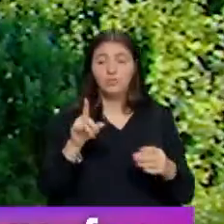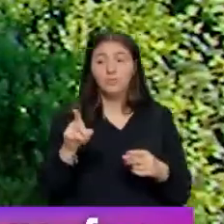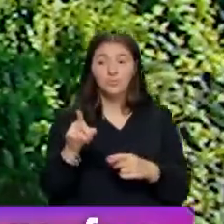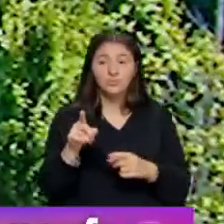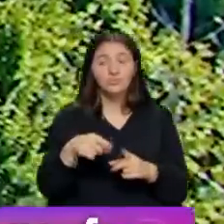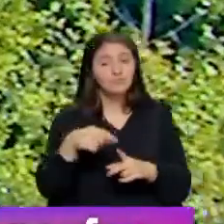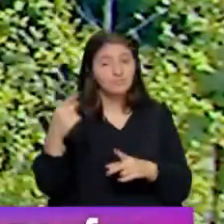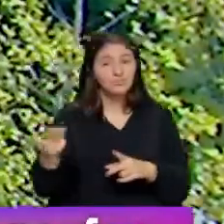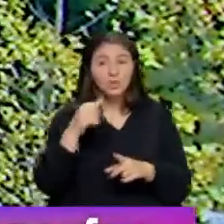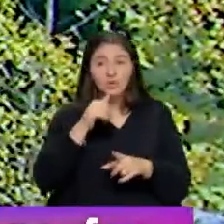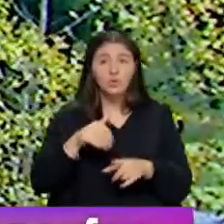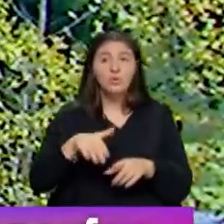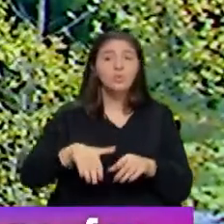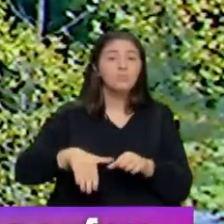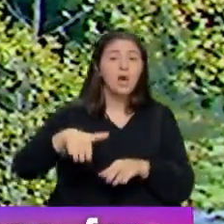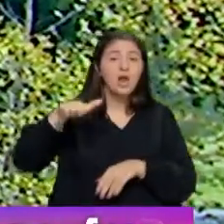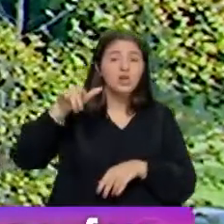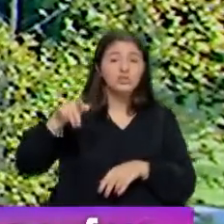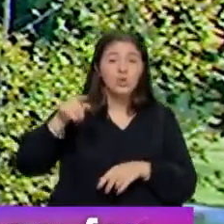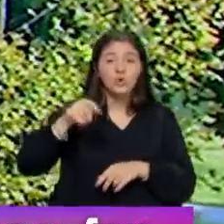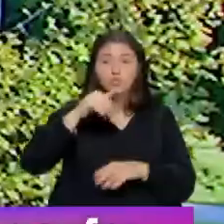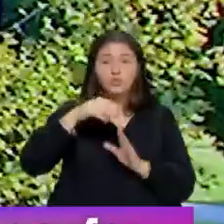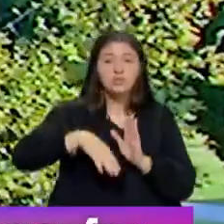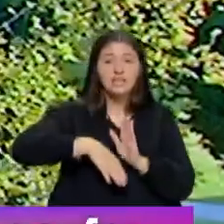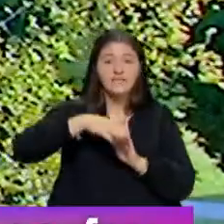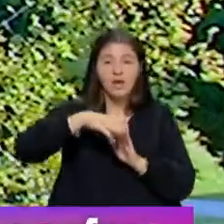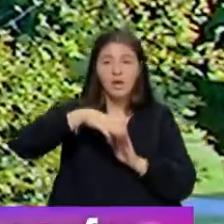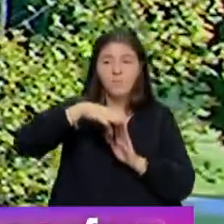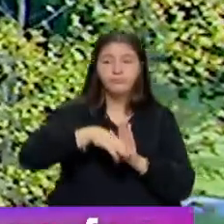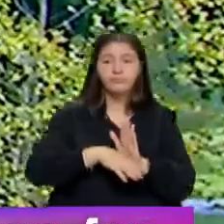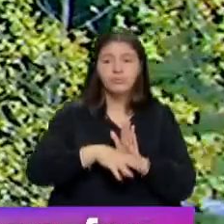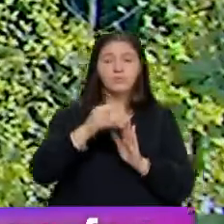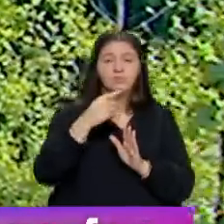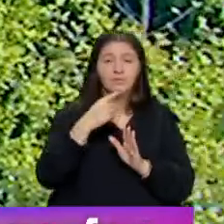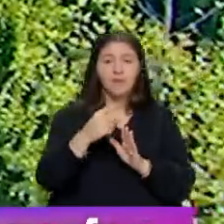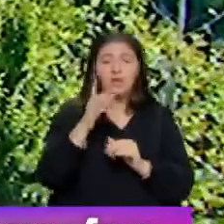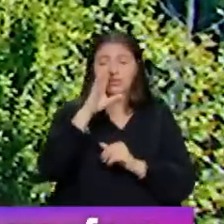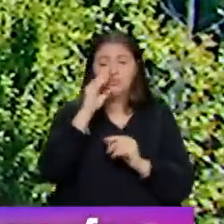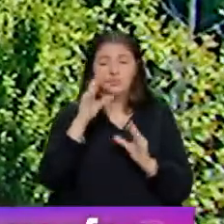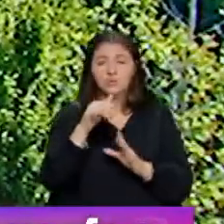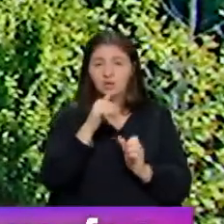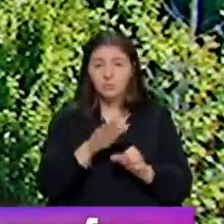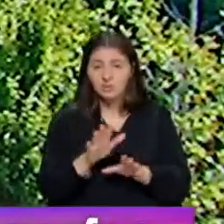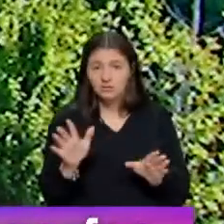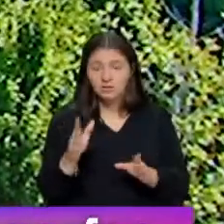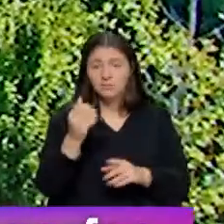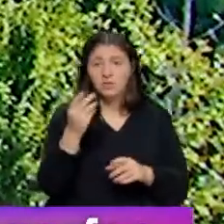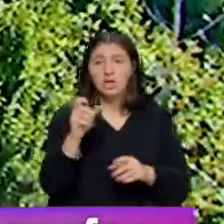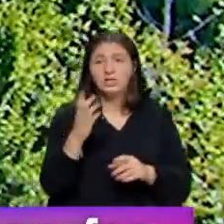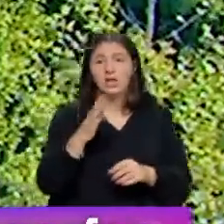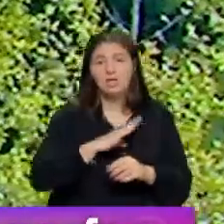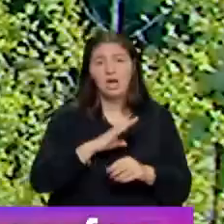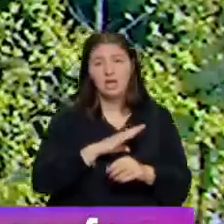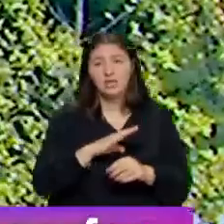bunun diğer tarafı barajlardaki o su seviyesinin azalması İstanbul'un çok fazla da suyu kalmadı birkaç ay